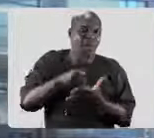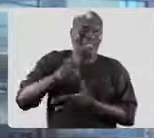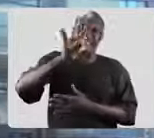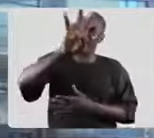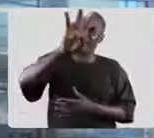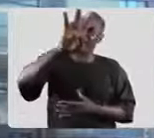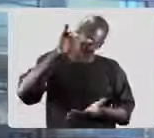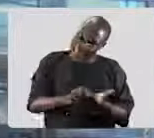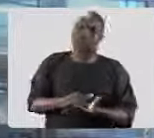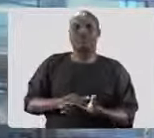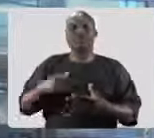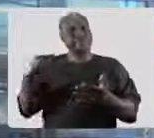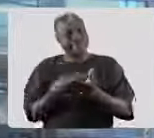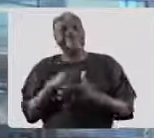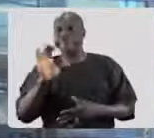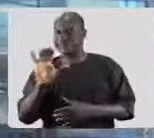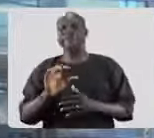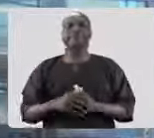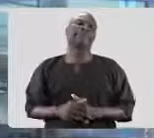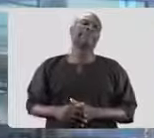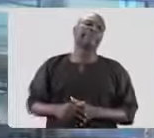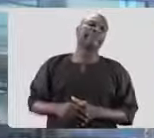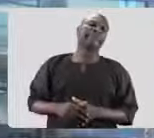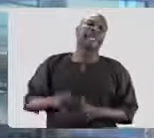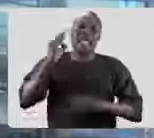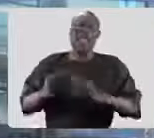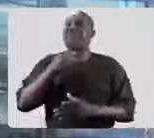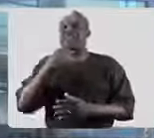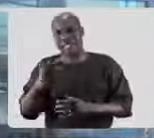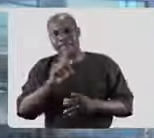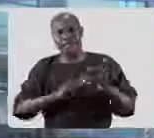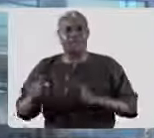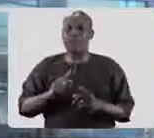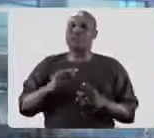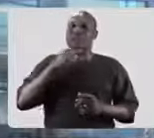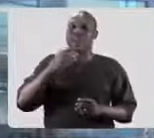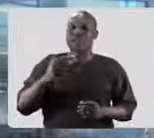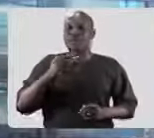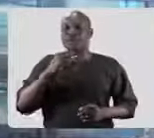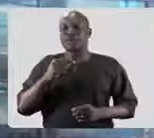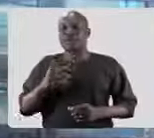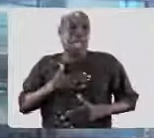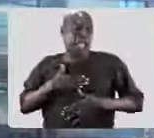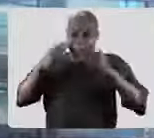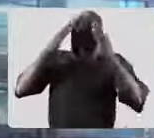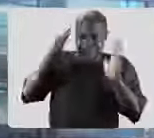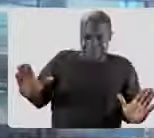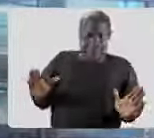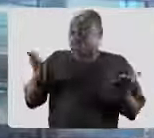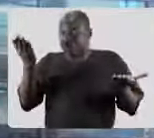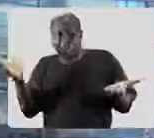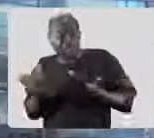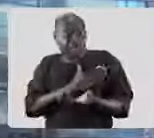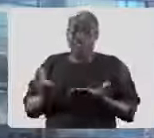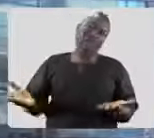so betia 7000 Ghana cedis. Wo kwa ka, no omo be deny flatly. Yen ka yen ye, ade enso